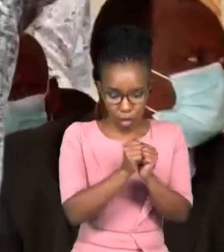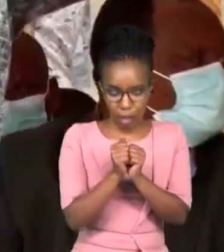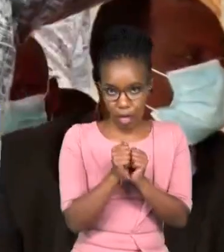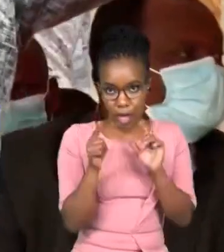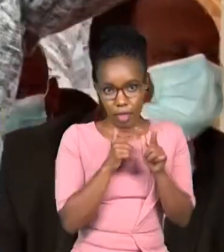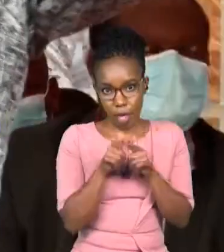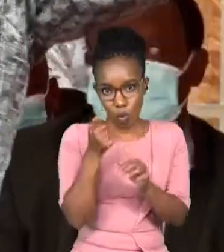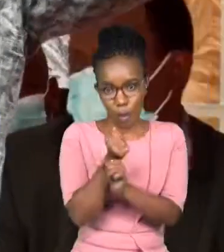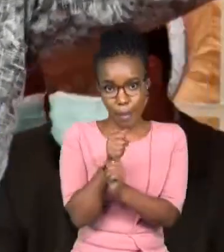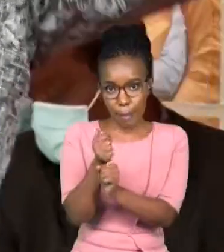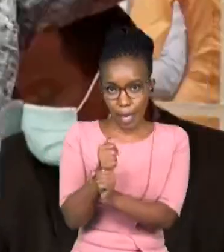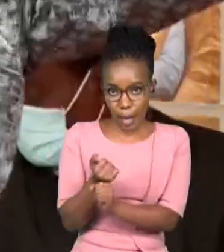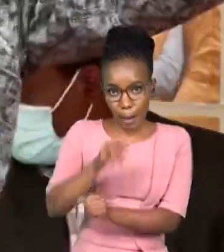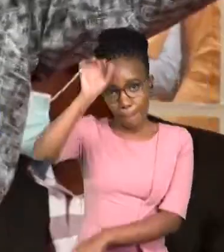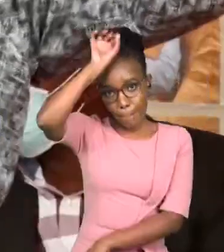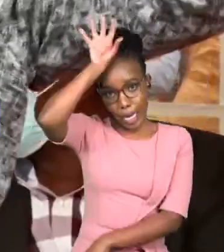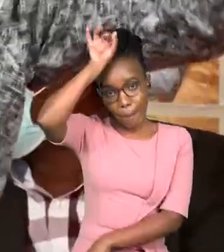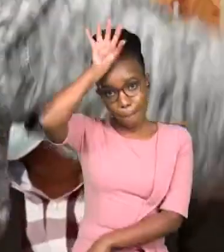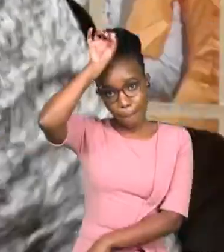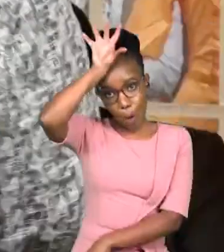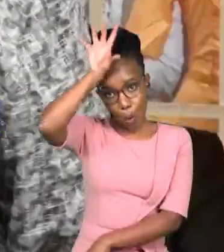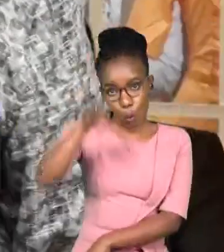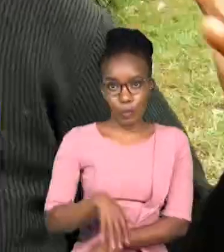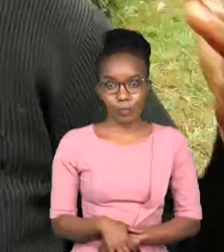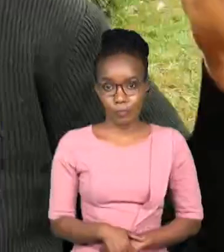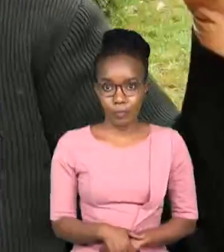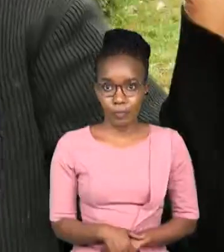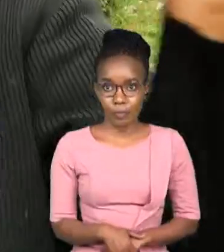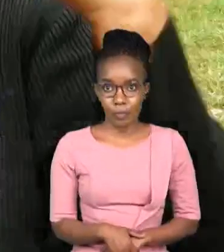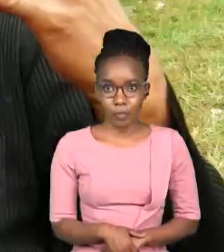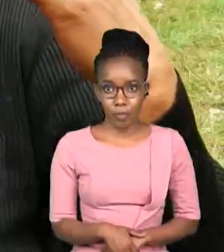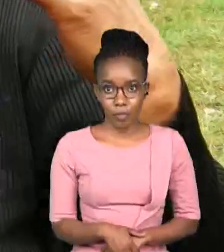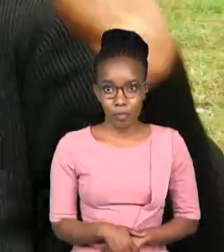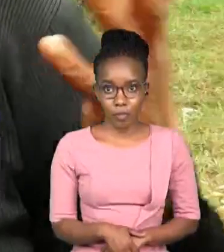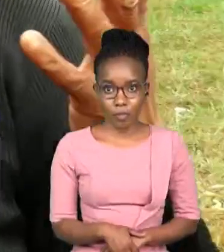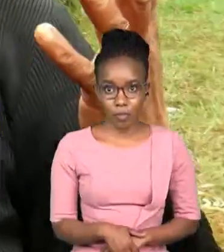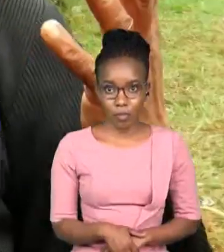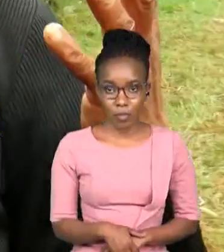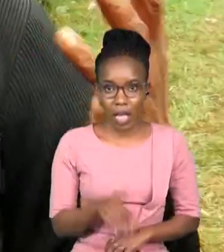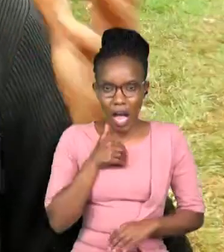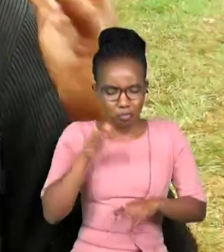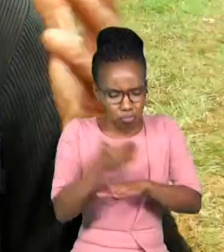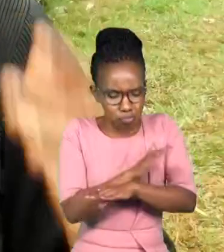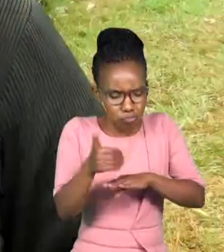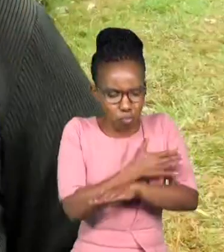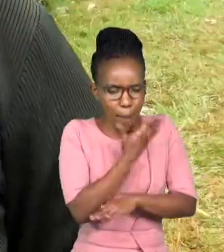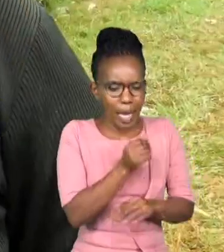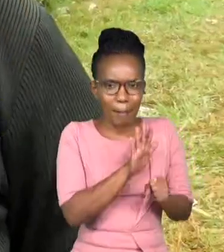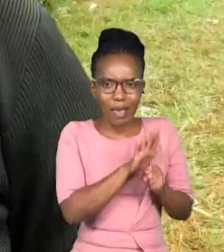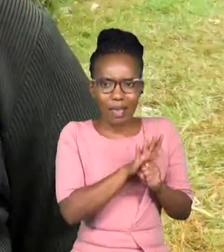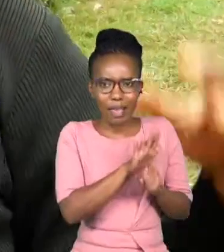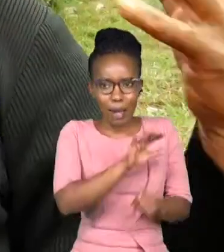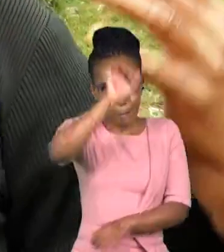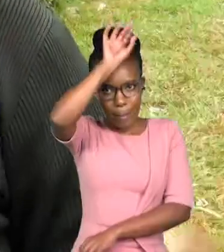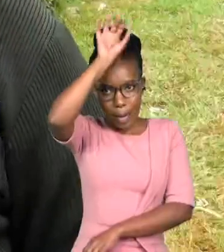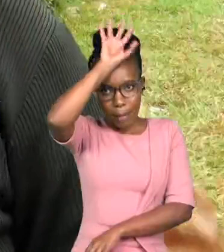tuna process hizo pineapples za upande huo. Tena nimesahau kusema ni mabruka. Kuna mabruka wengi sana hapo wa